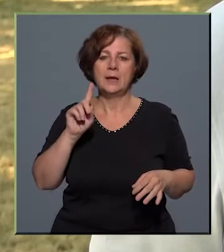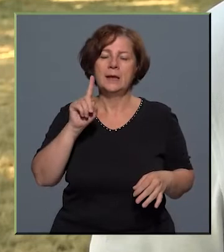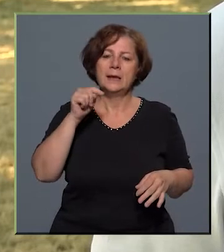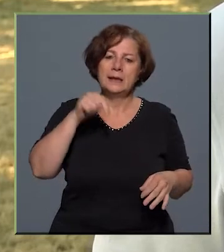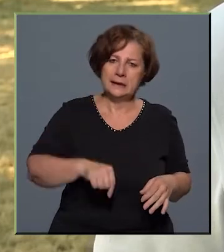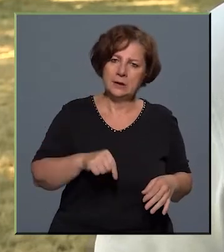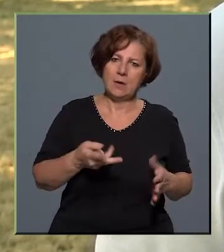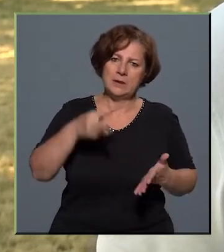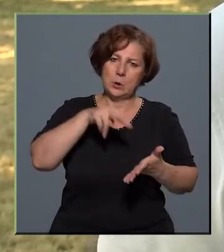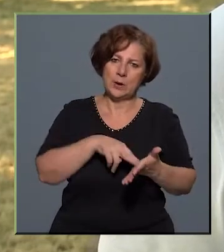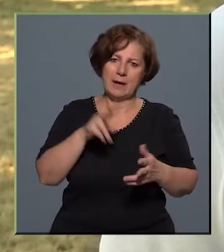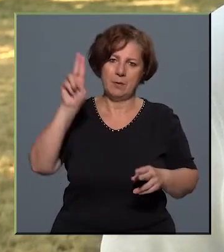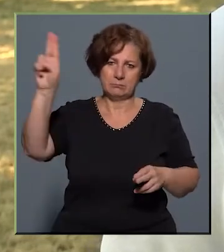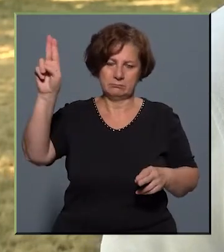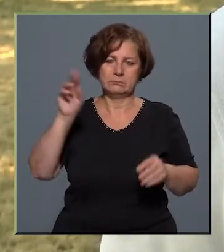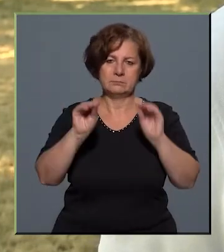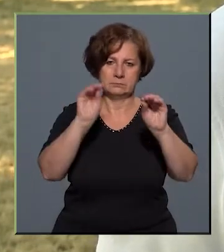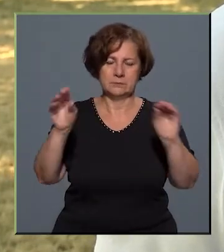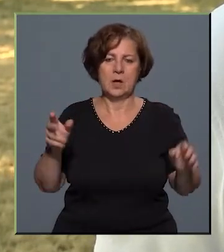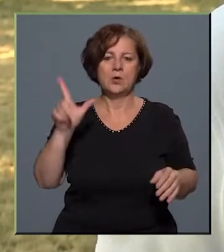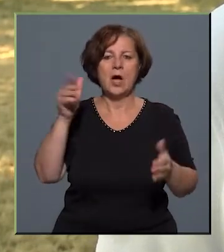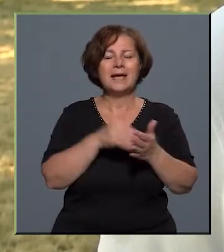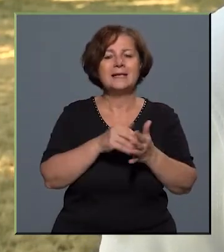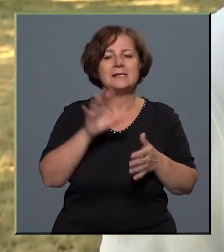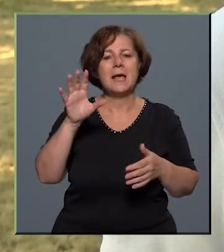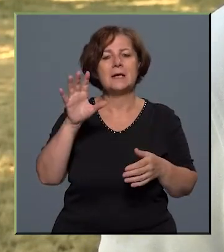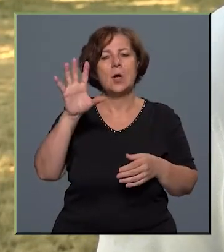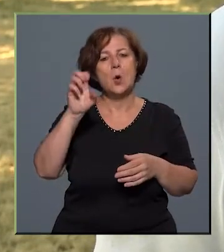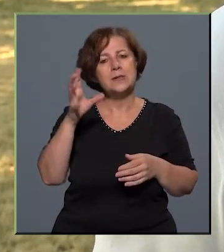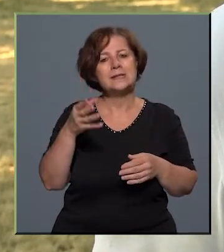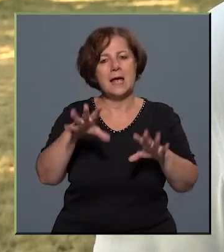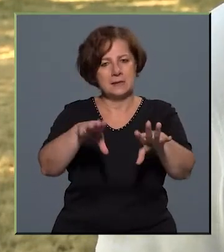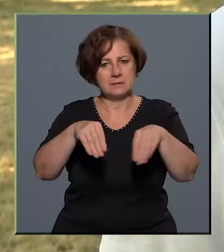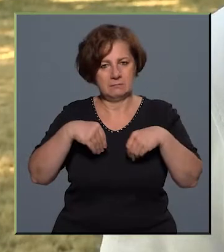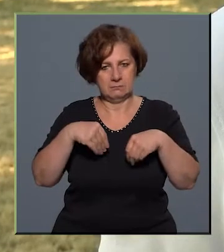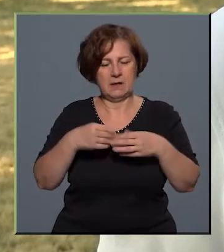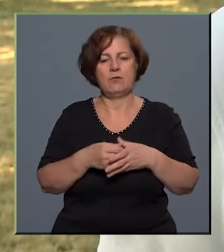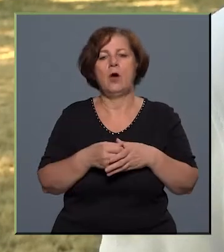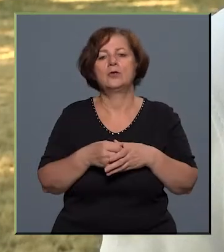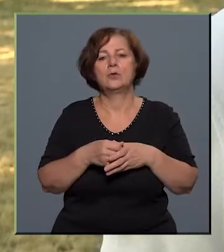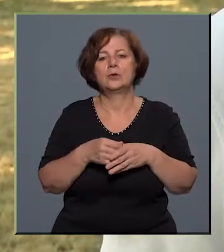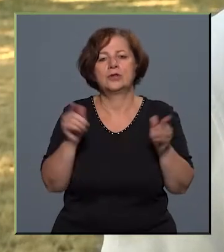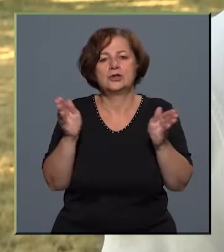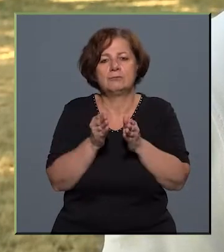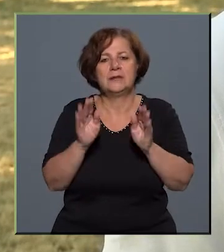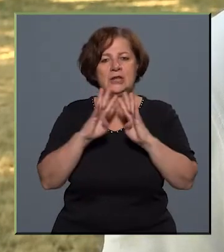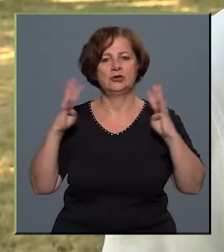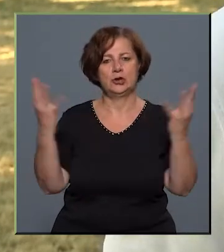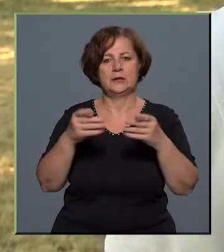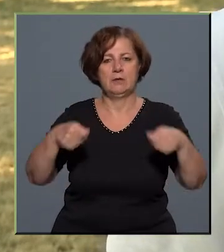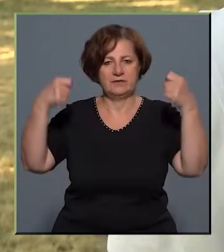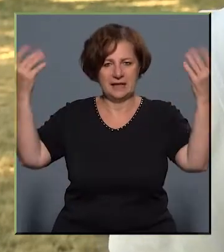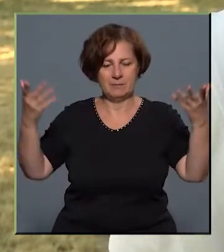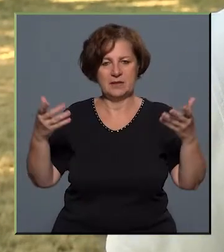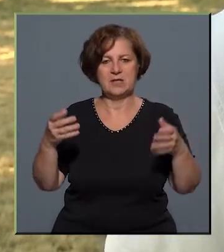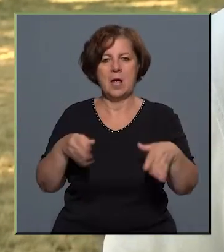jeleztek korábban, hogy a 2500 néző befogadására alkalmas kis mini stadionnak a felépítése, nyilván